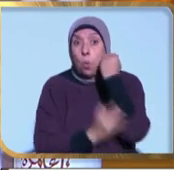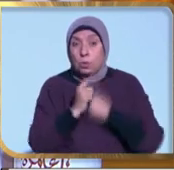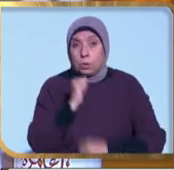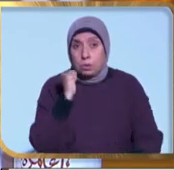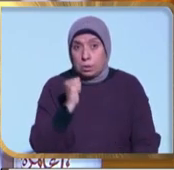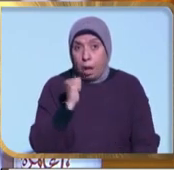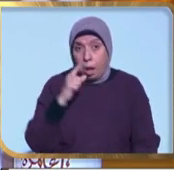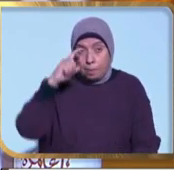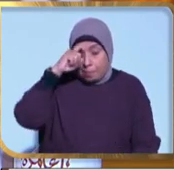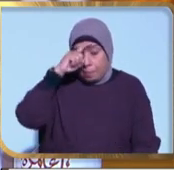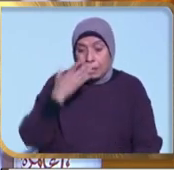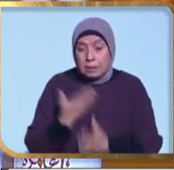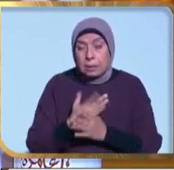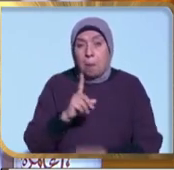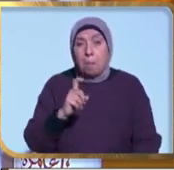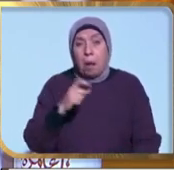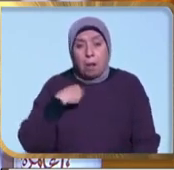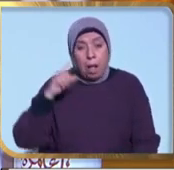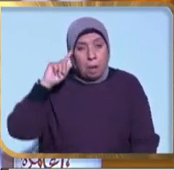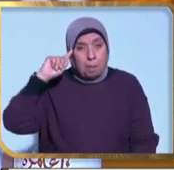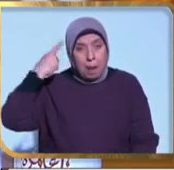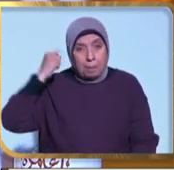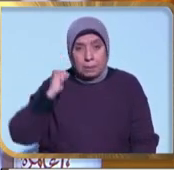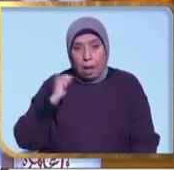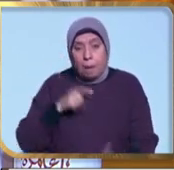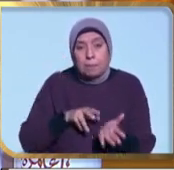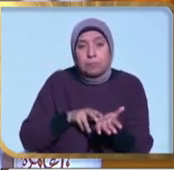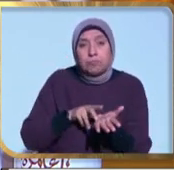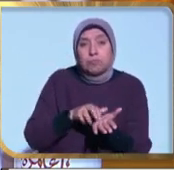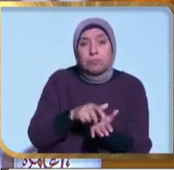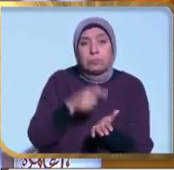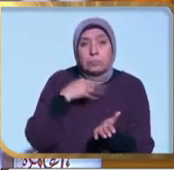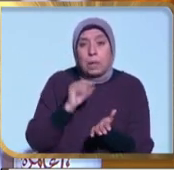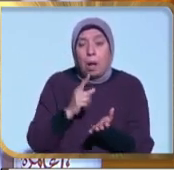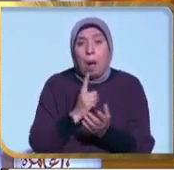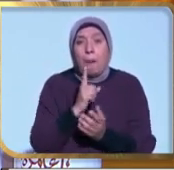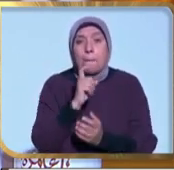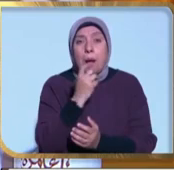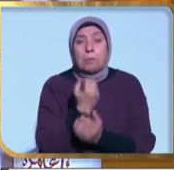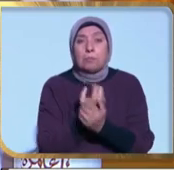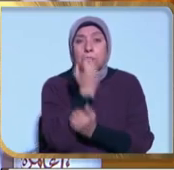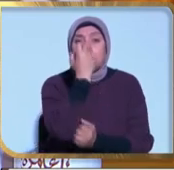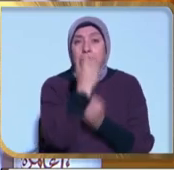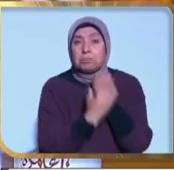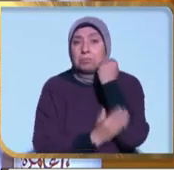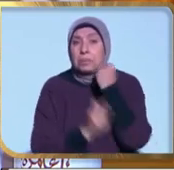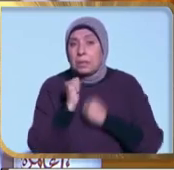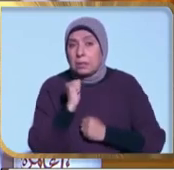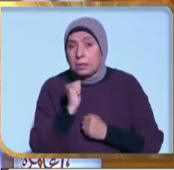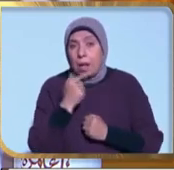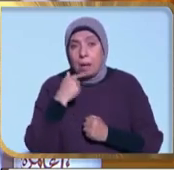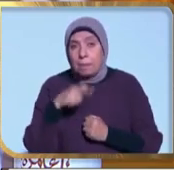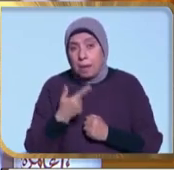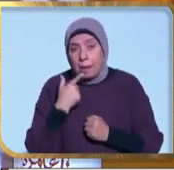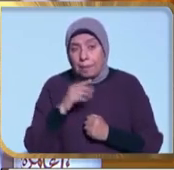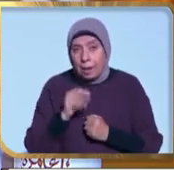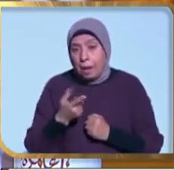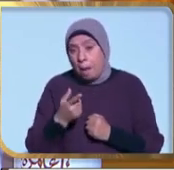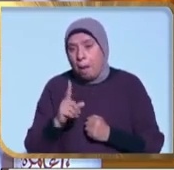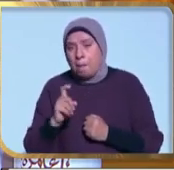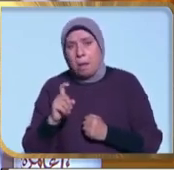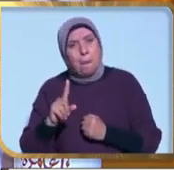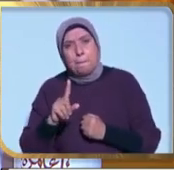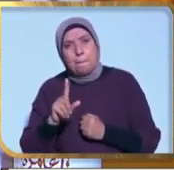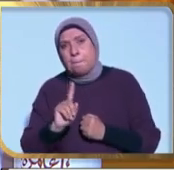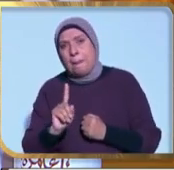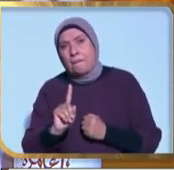استعمل الميه مش هعرف اتوضا ومش هعرف استعمل ميه عندي عذر ما يعني عذر في استعمال الميه في الوضوء